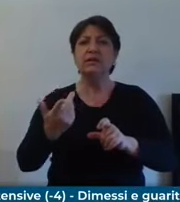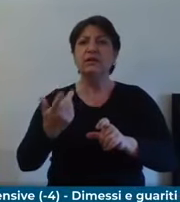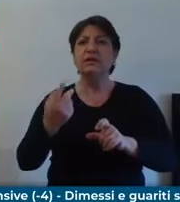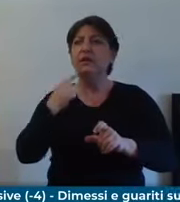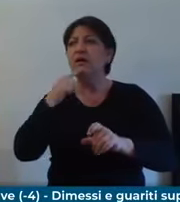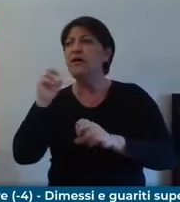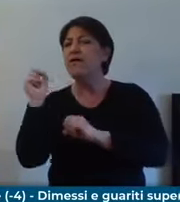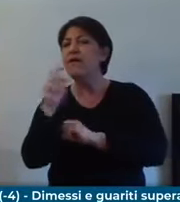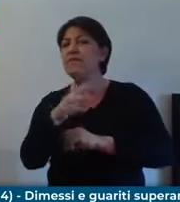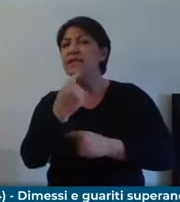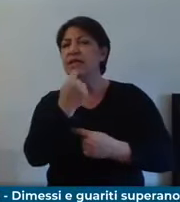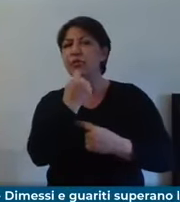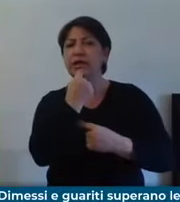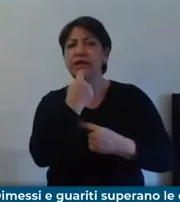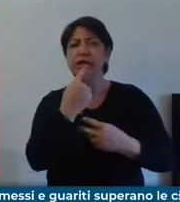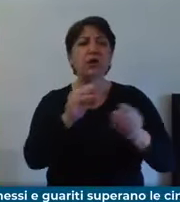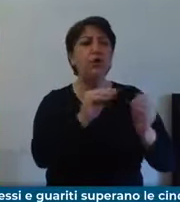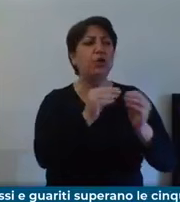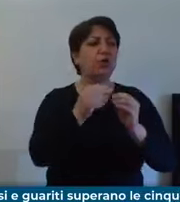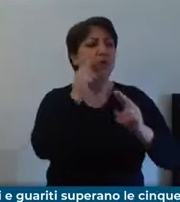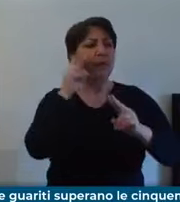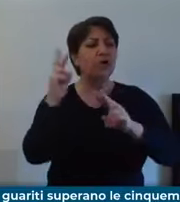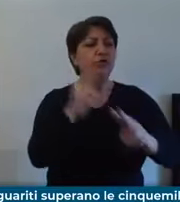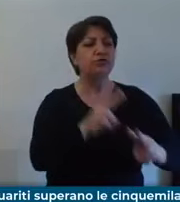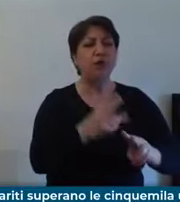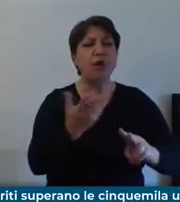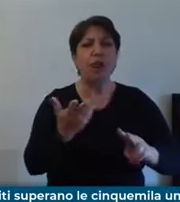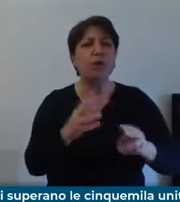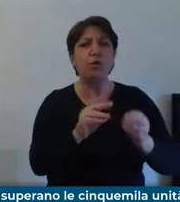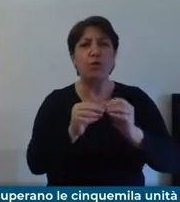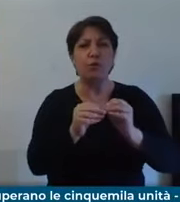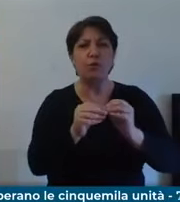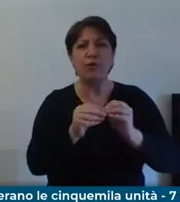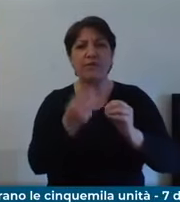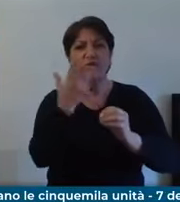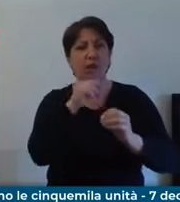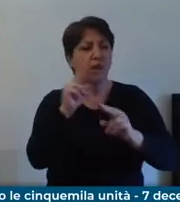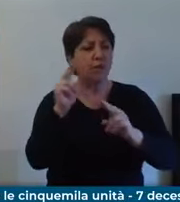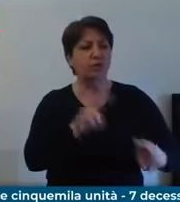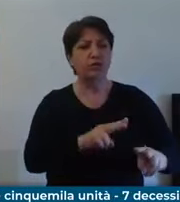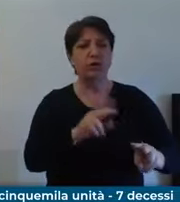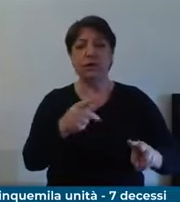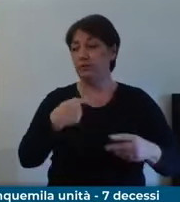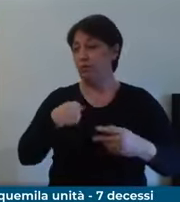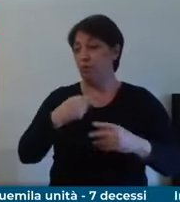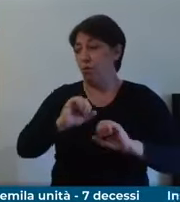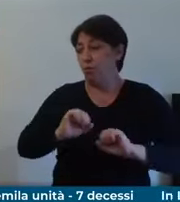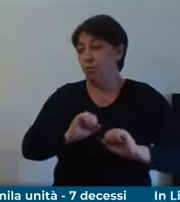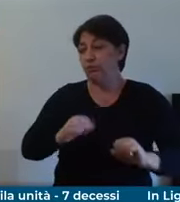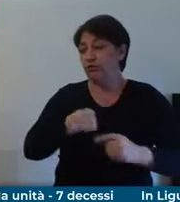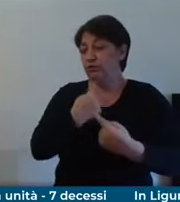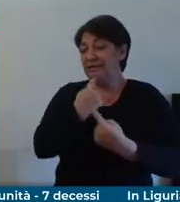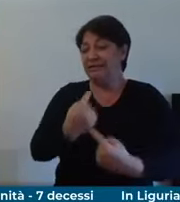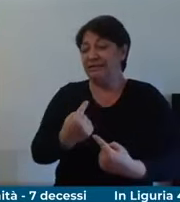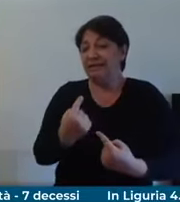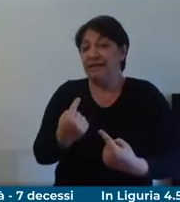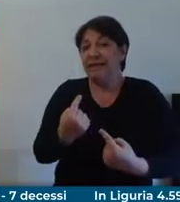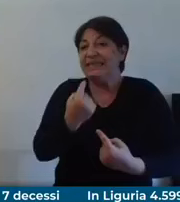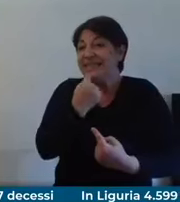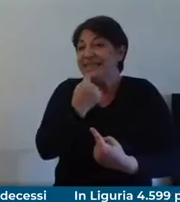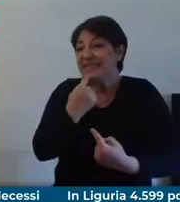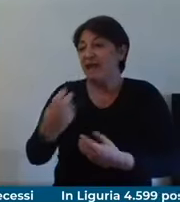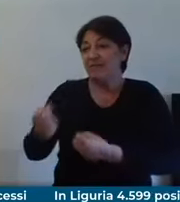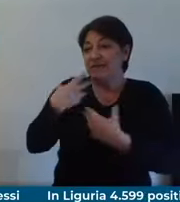fisico. Non posso ovviamente parlare di come sono arrivate le segnalazioni, però sono arrivate. Controllo fisico vuol dire che